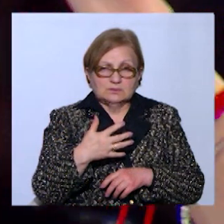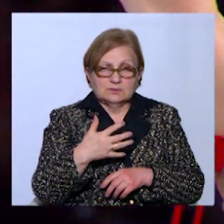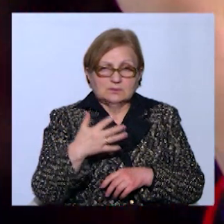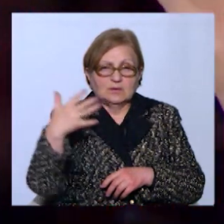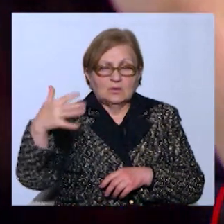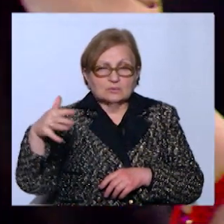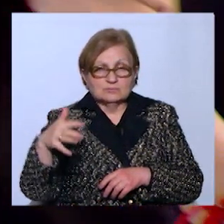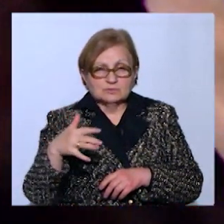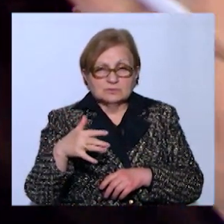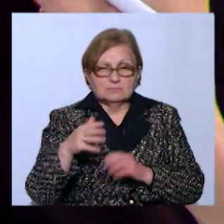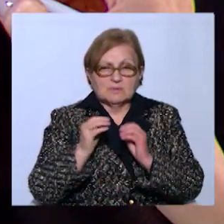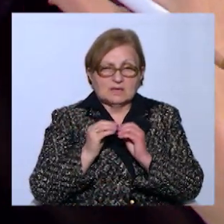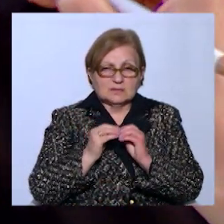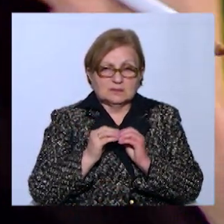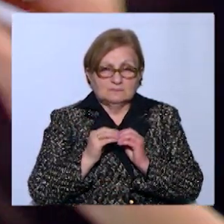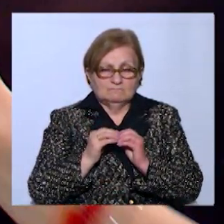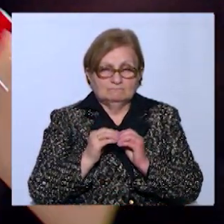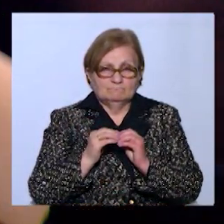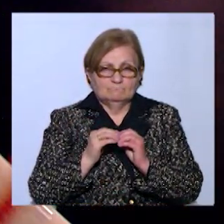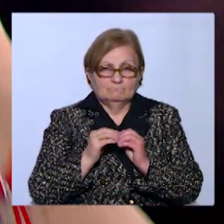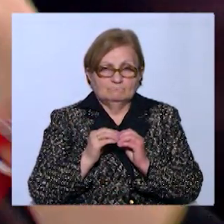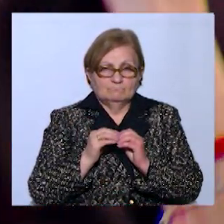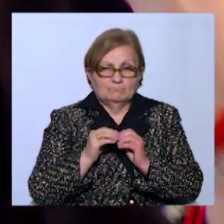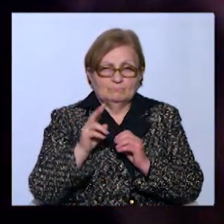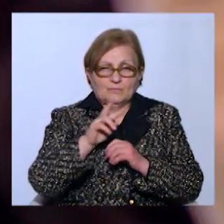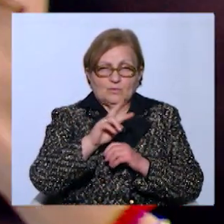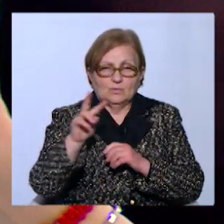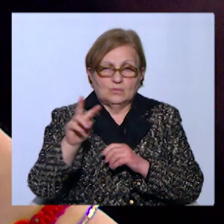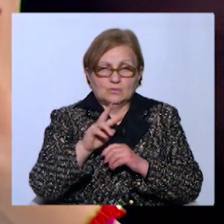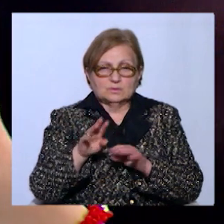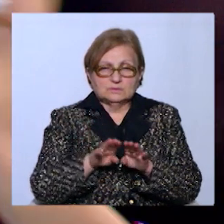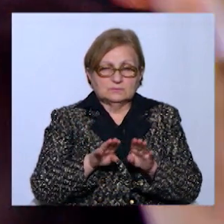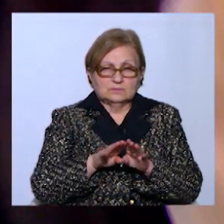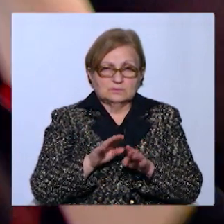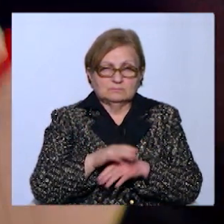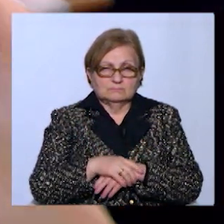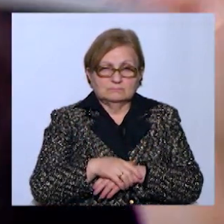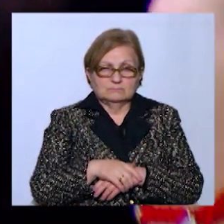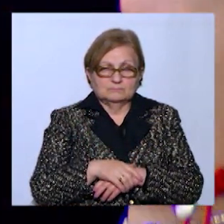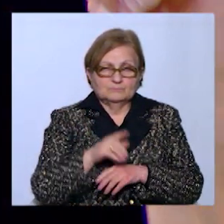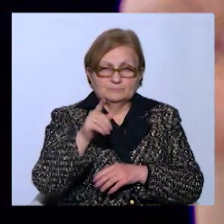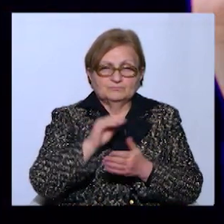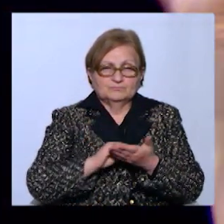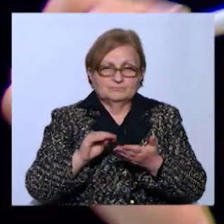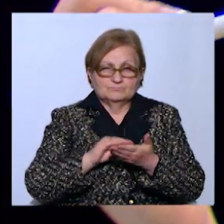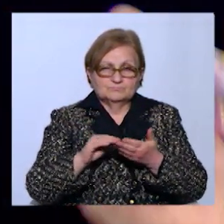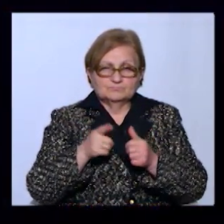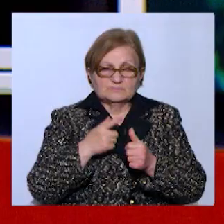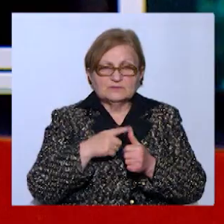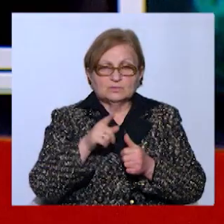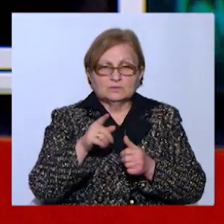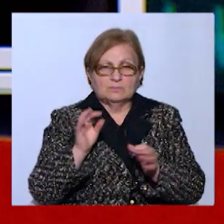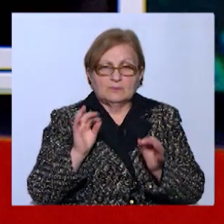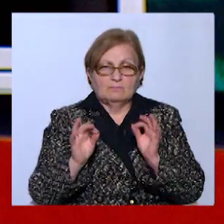50 მე-10-დი. როცა ორი ფარდობა არის ტოლი, აი ამ ჩანაწერს ეწოდება